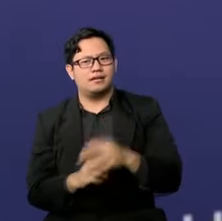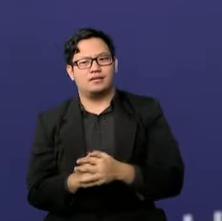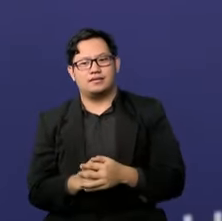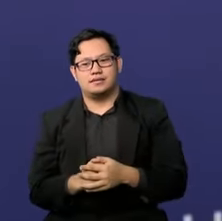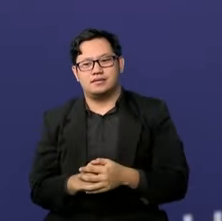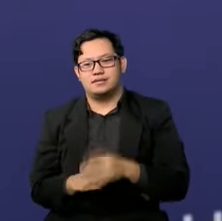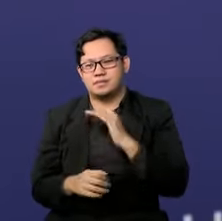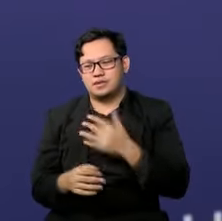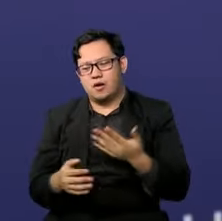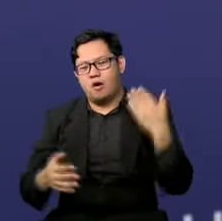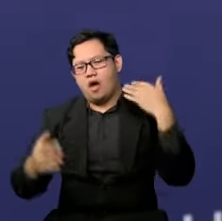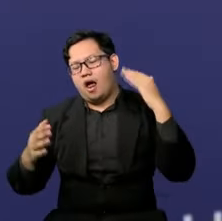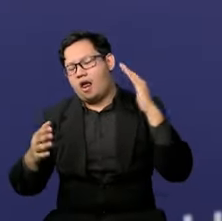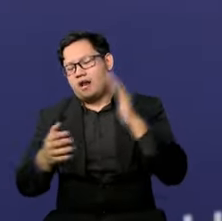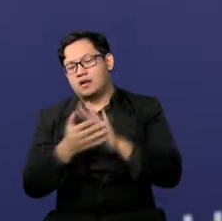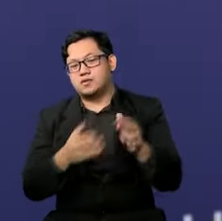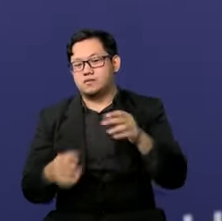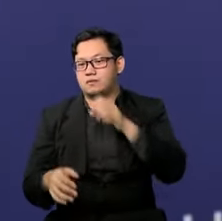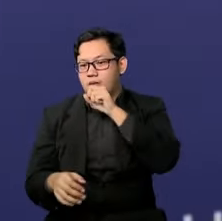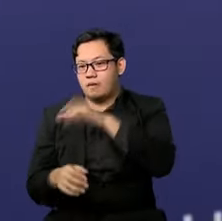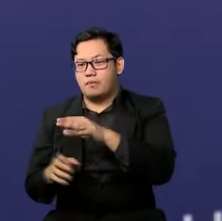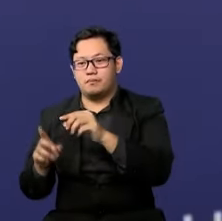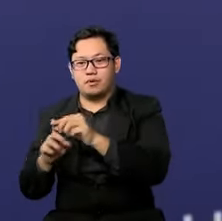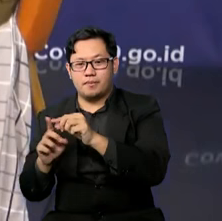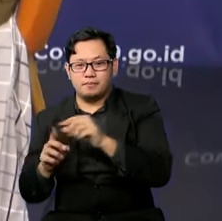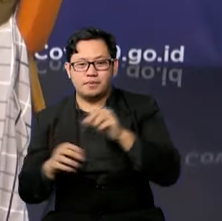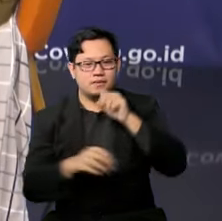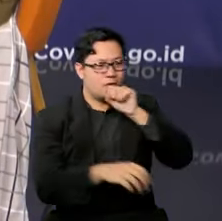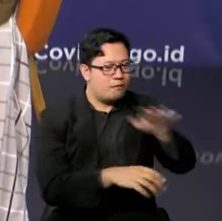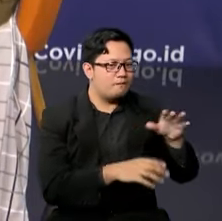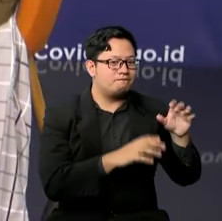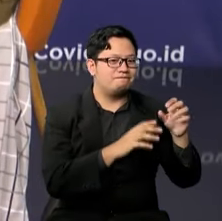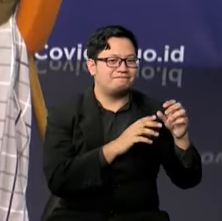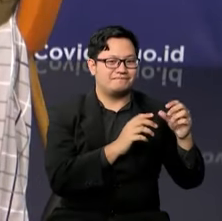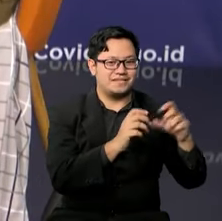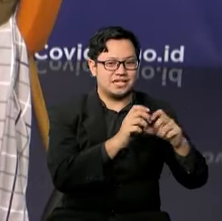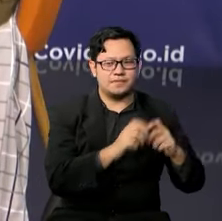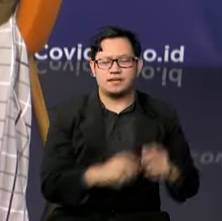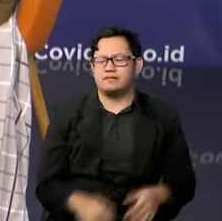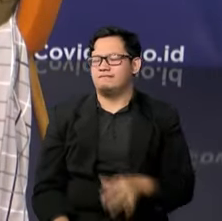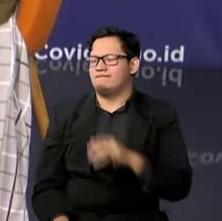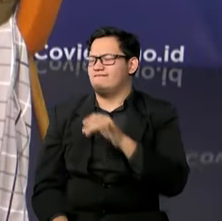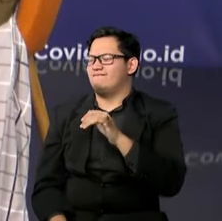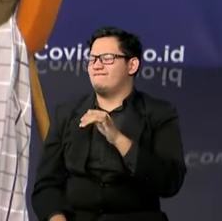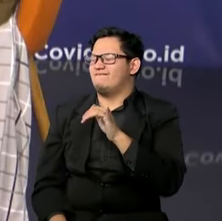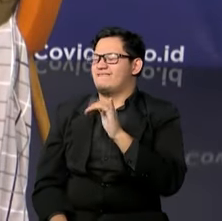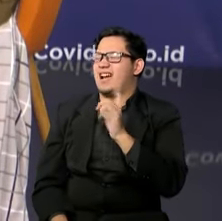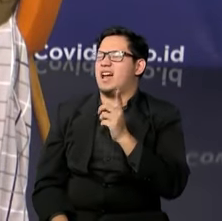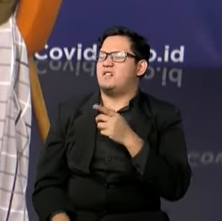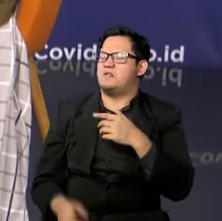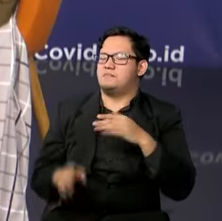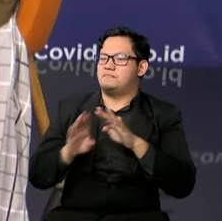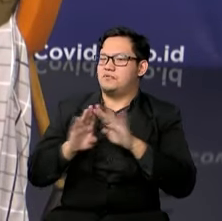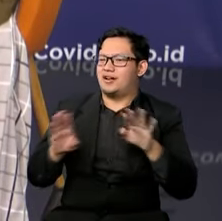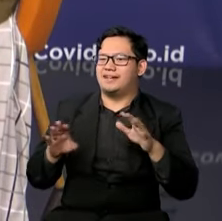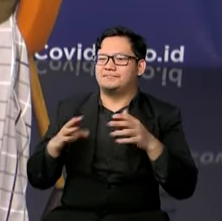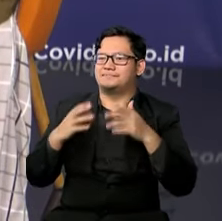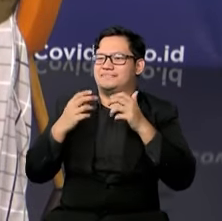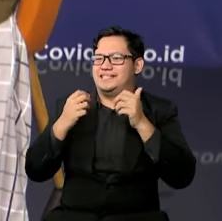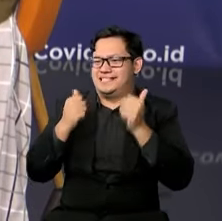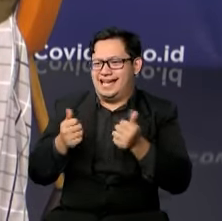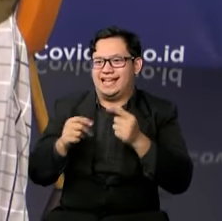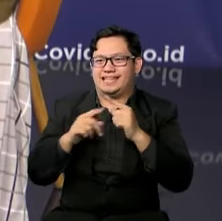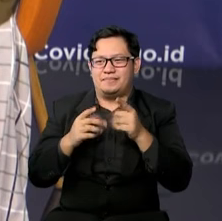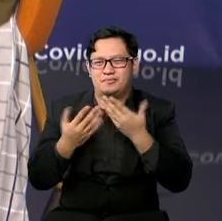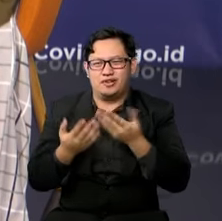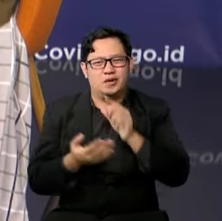Ngomongnya langsung probable Suspect gitu misalkan Mbah kalau menurut saya kalau misalnya dibuka atau tidak mungkin bisa mungkin bisa request Kementerian Kesehatan